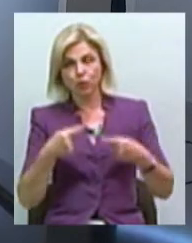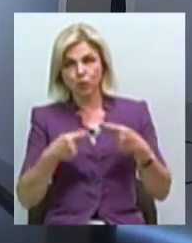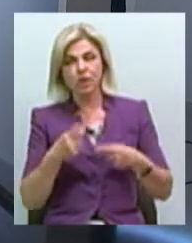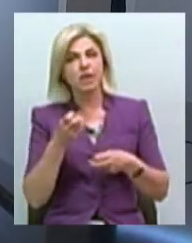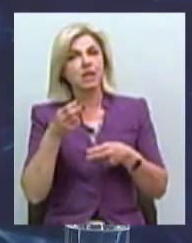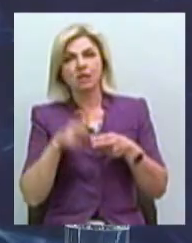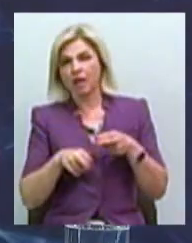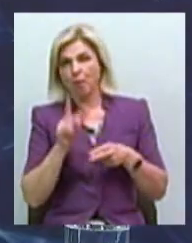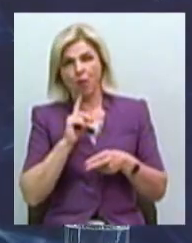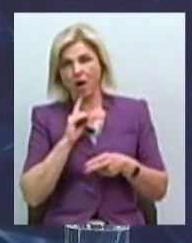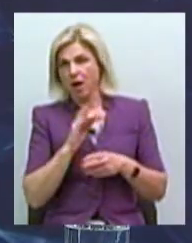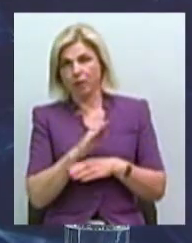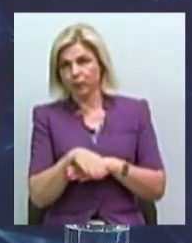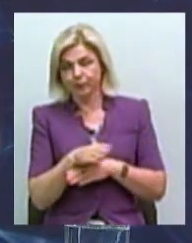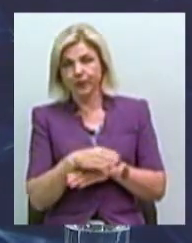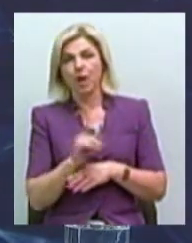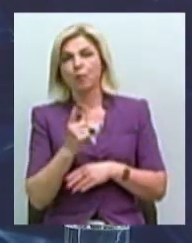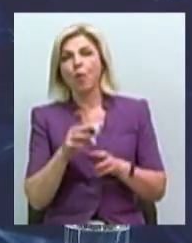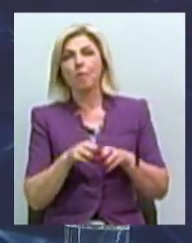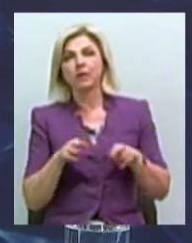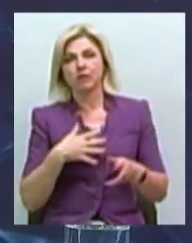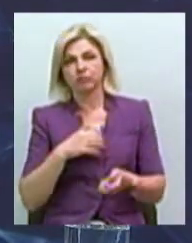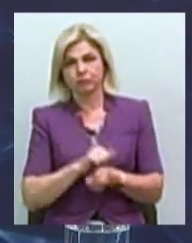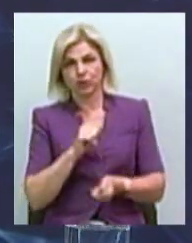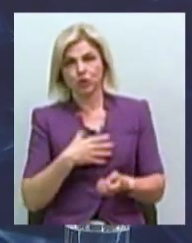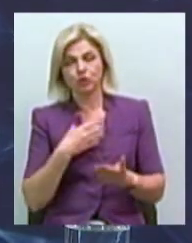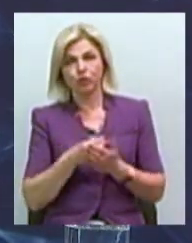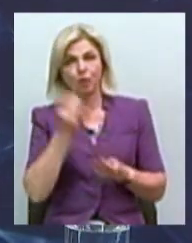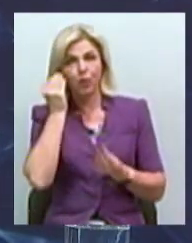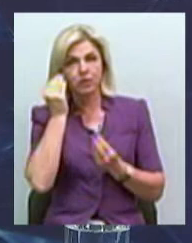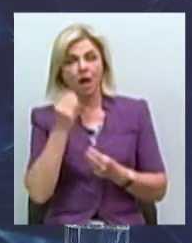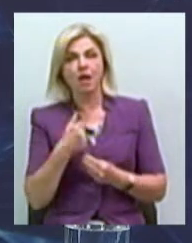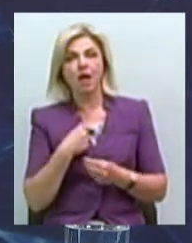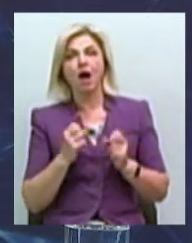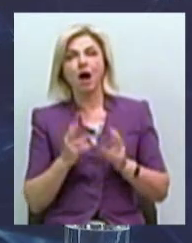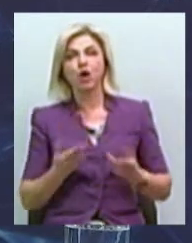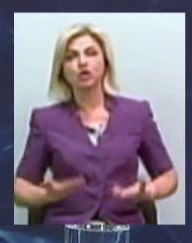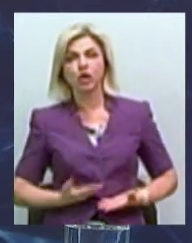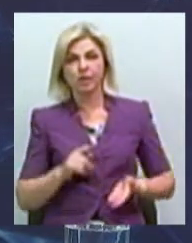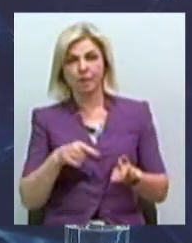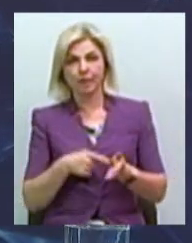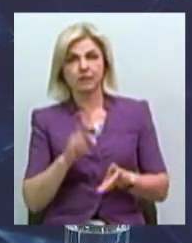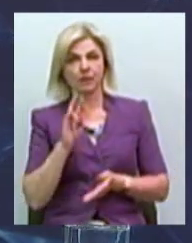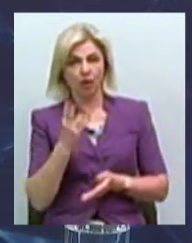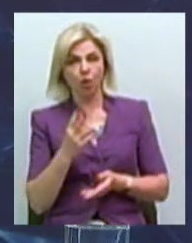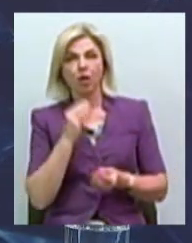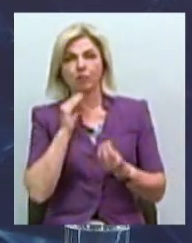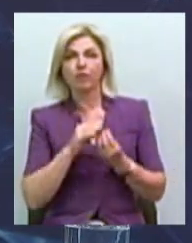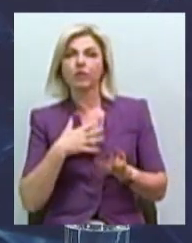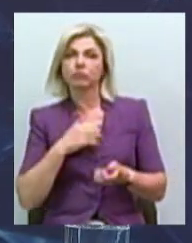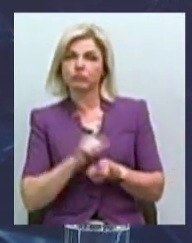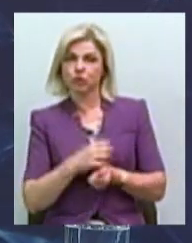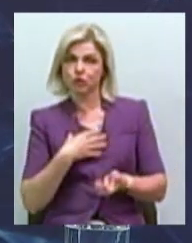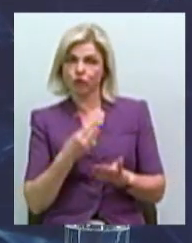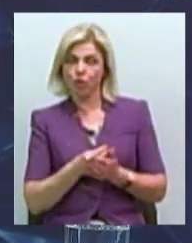закінчився нічим, тому що міністр залишився на своїй позиції. Я, як мешканець міста Миколаєва, залишився на своїй позиції. І як ми кажемо